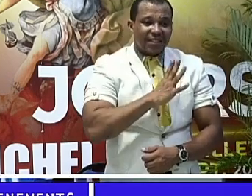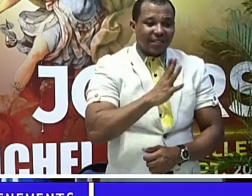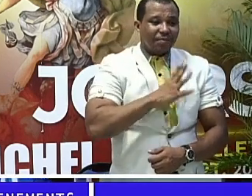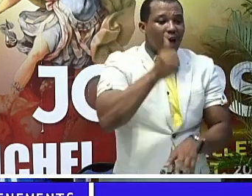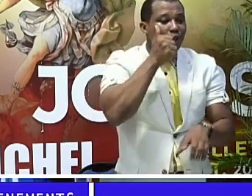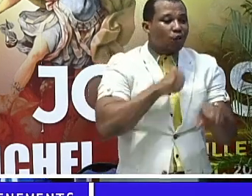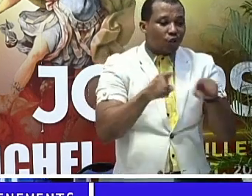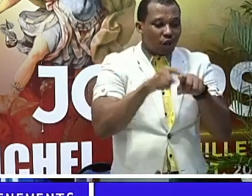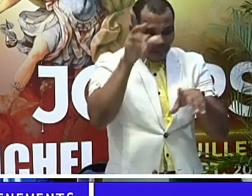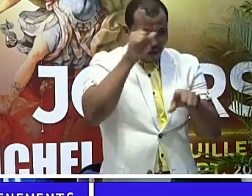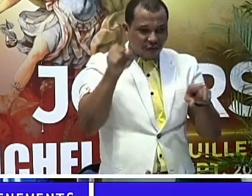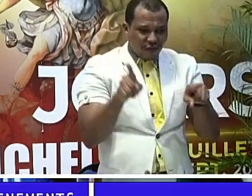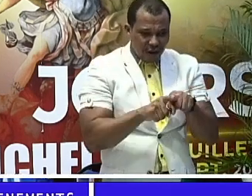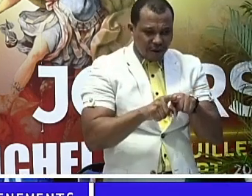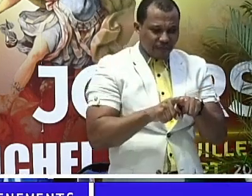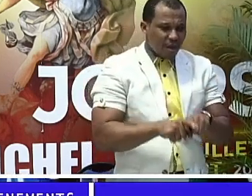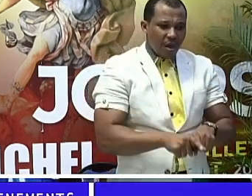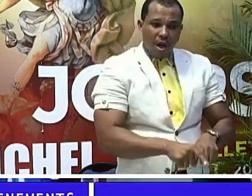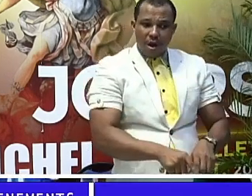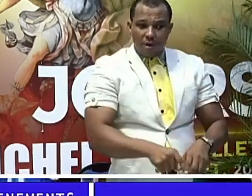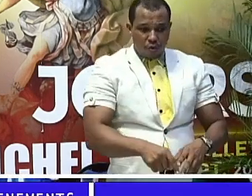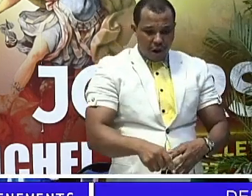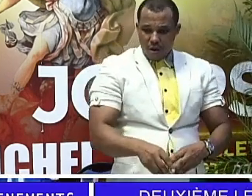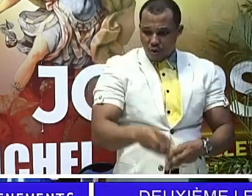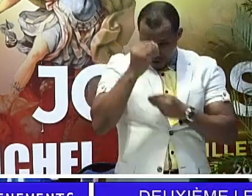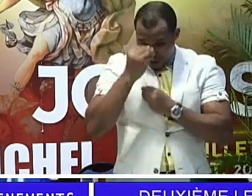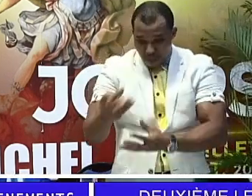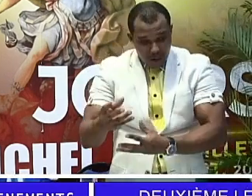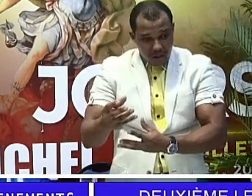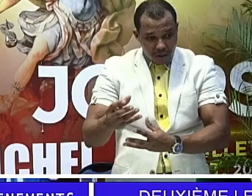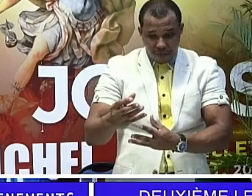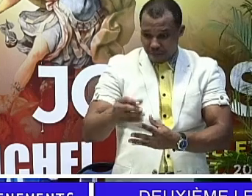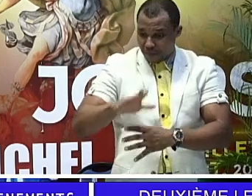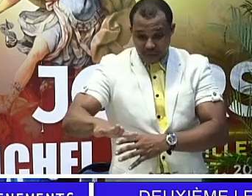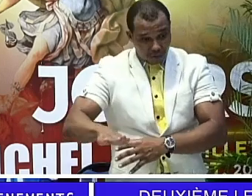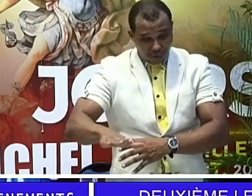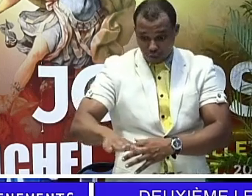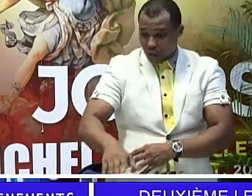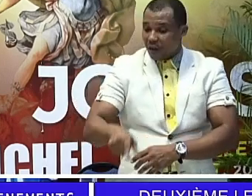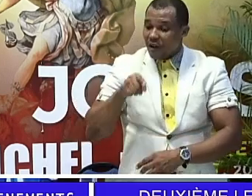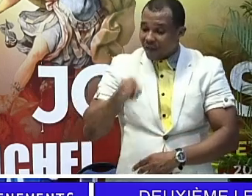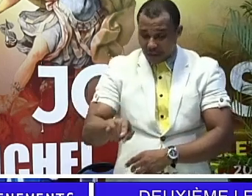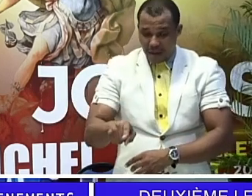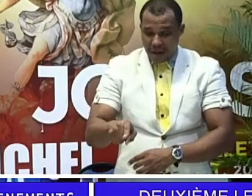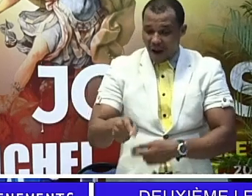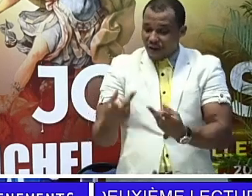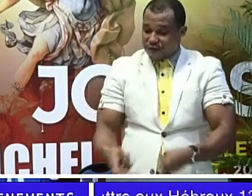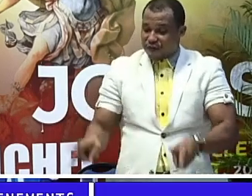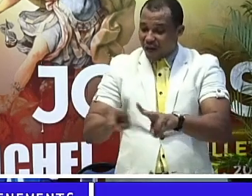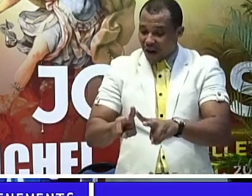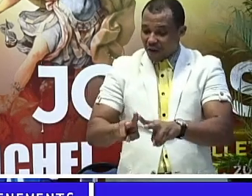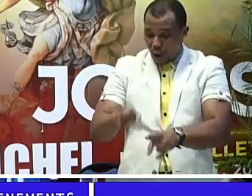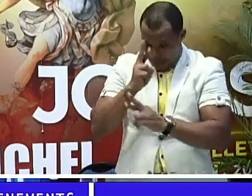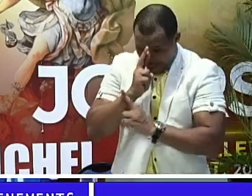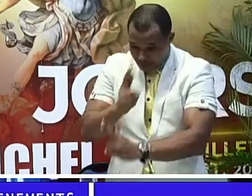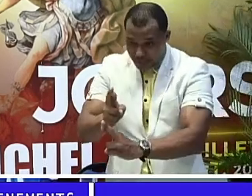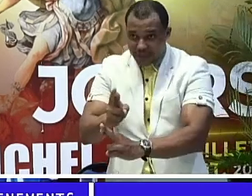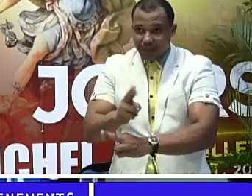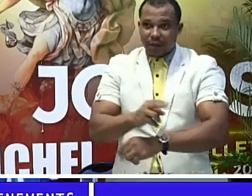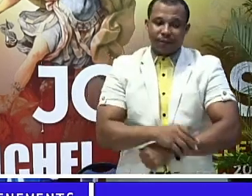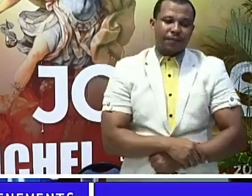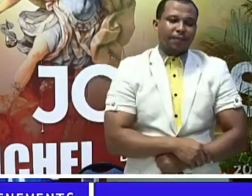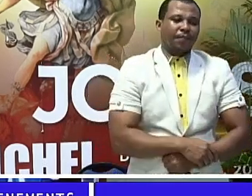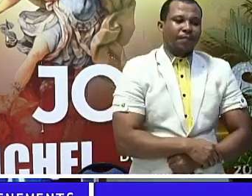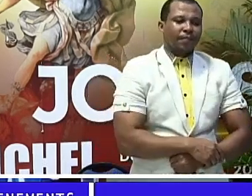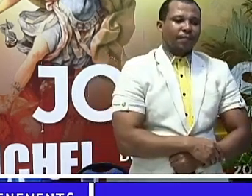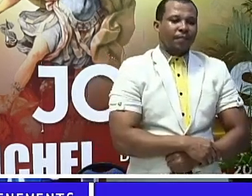clé. Ouais, soit dit petit tout faire, faut respecter le. Valeur du petit tout respecter ya, faut respecter